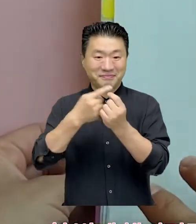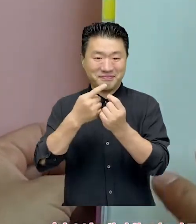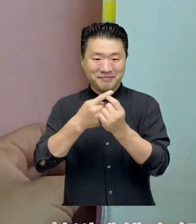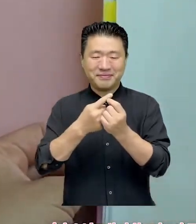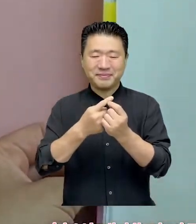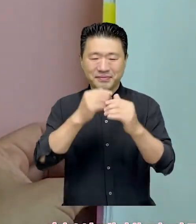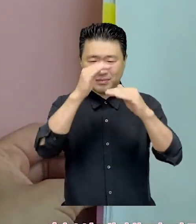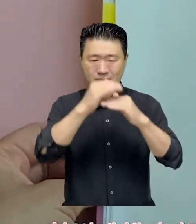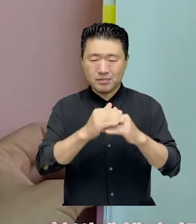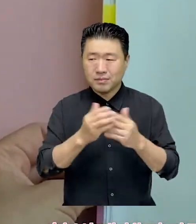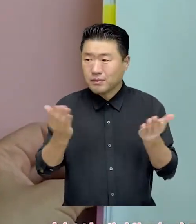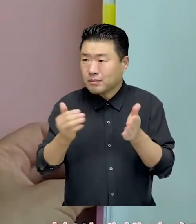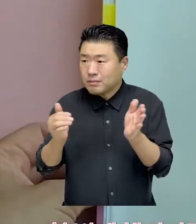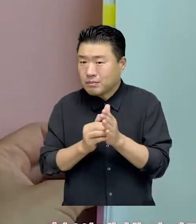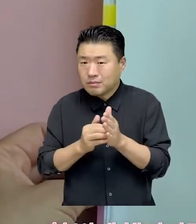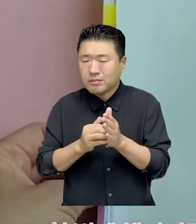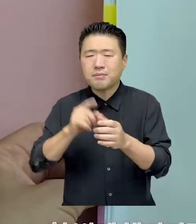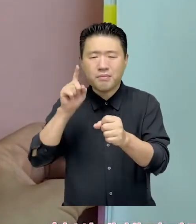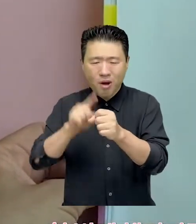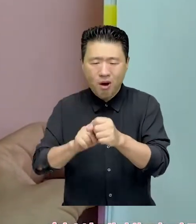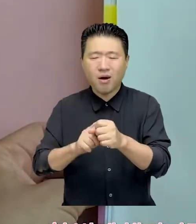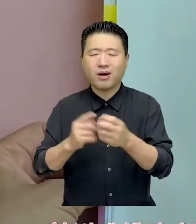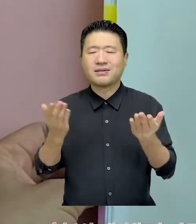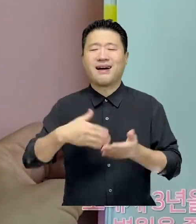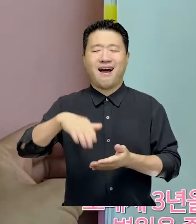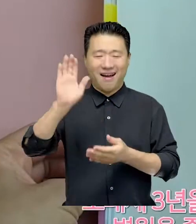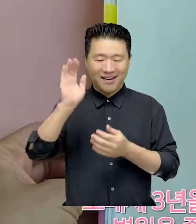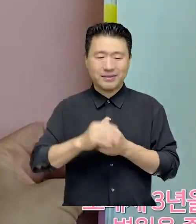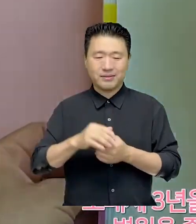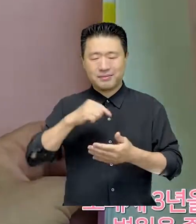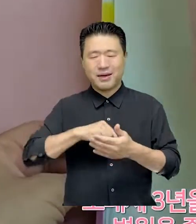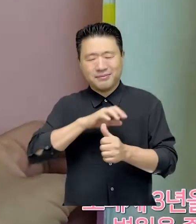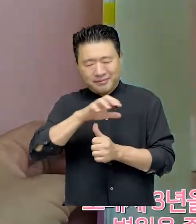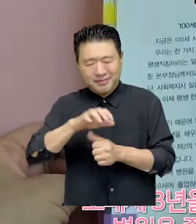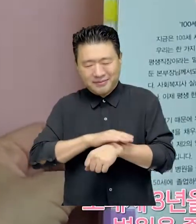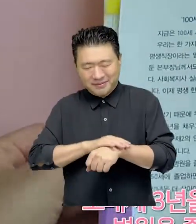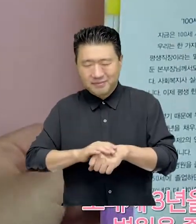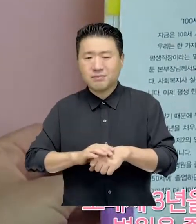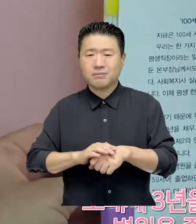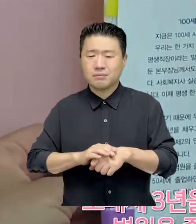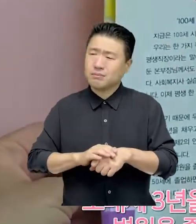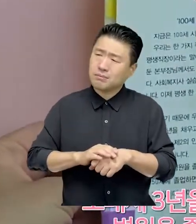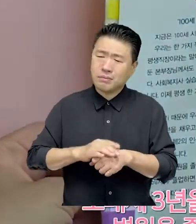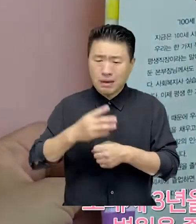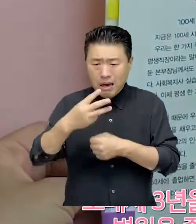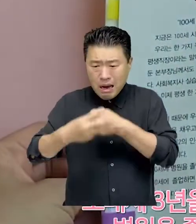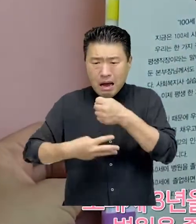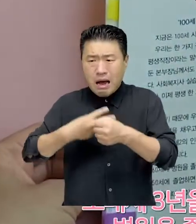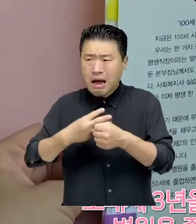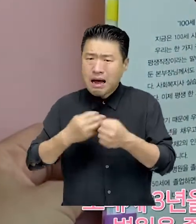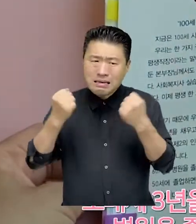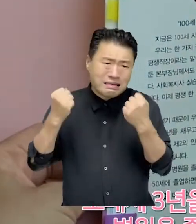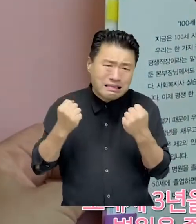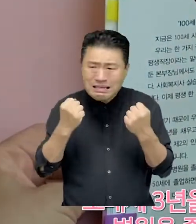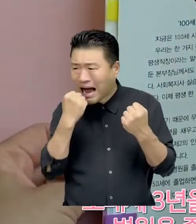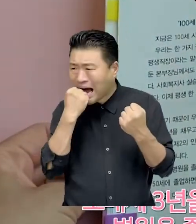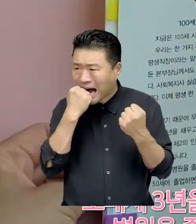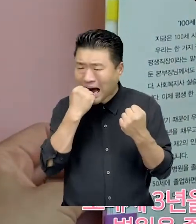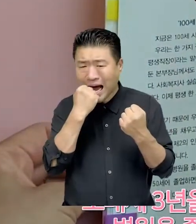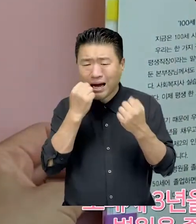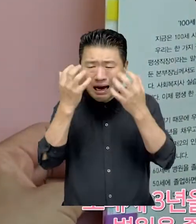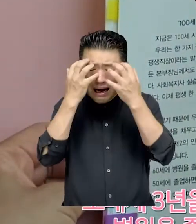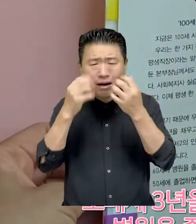첫 번째 챕터 퇴근하려고 출근하기, 마음을 다스리는 시간에서는 도대체 3년을 버티라는 게